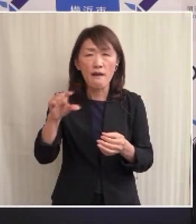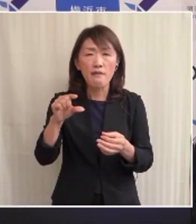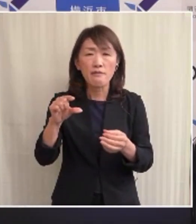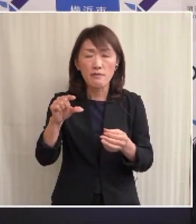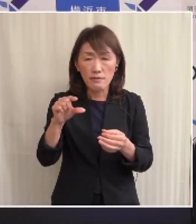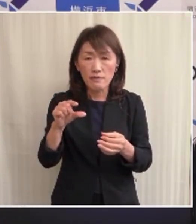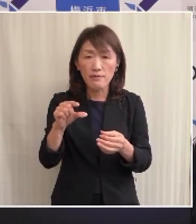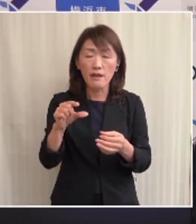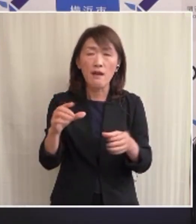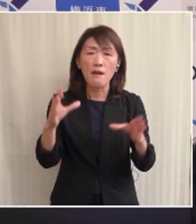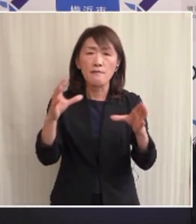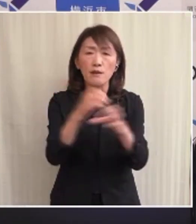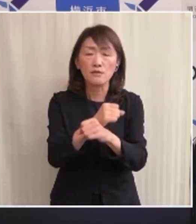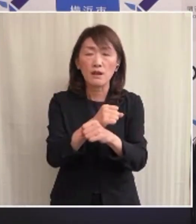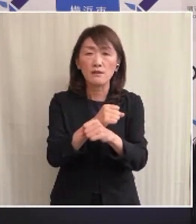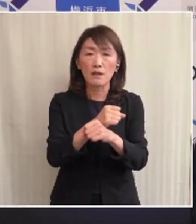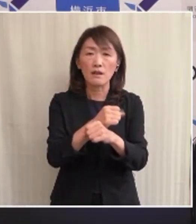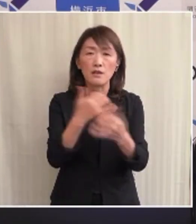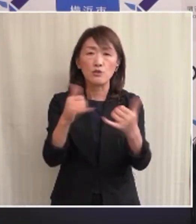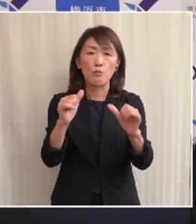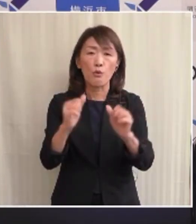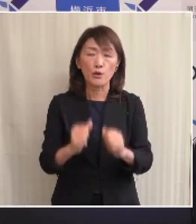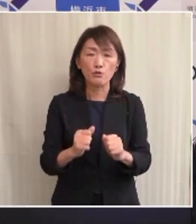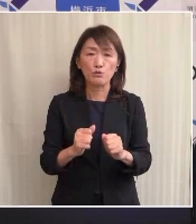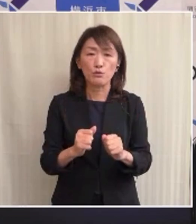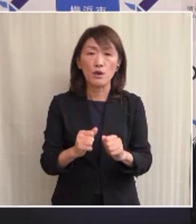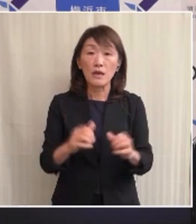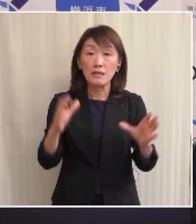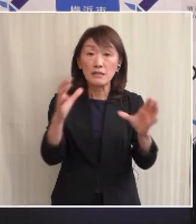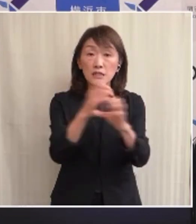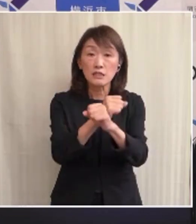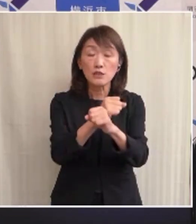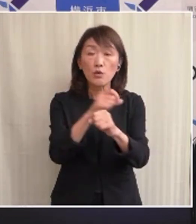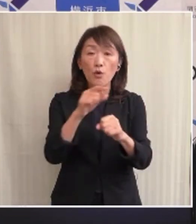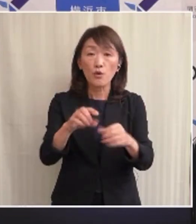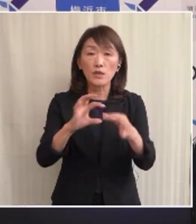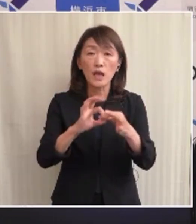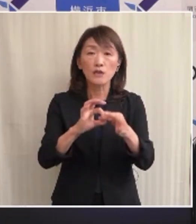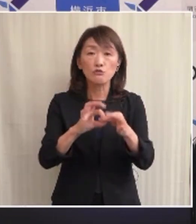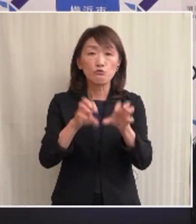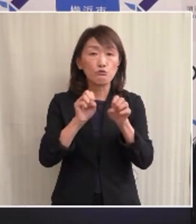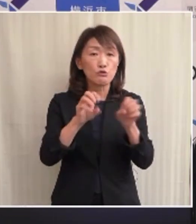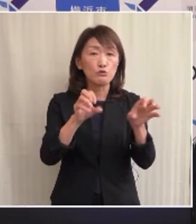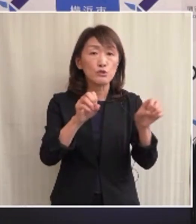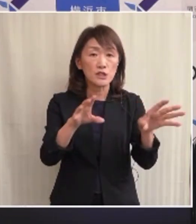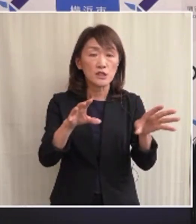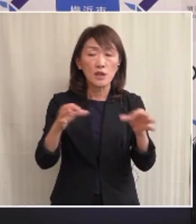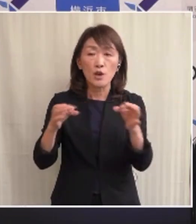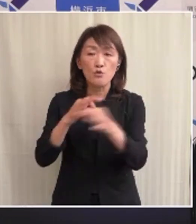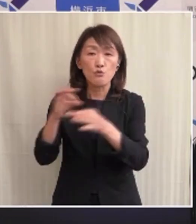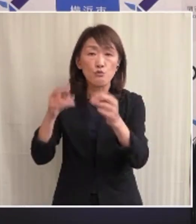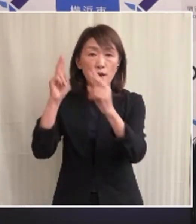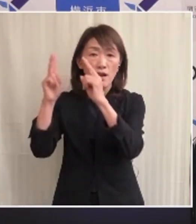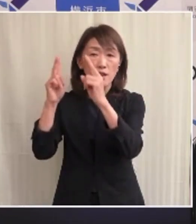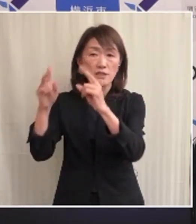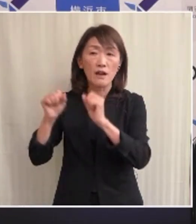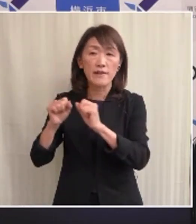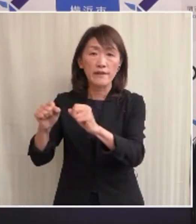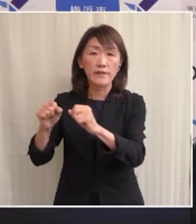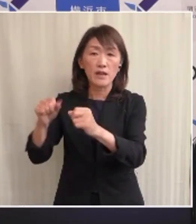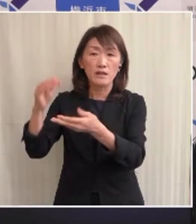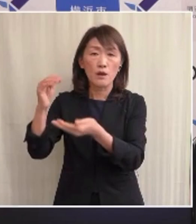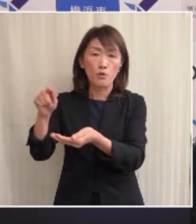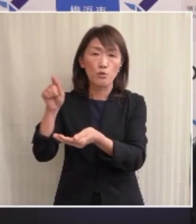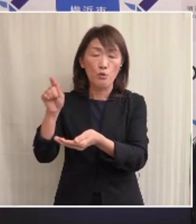ると聞いております。失効に関するその周知の仕方が、その運営会社がやっていたことに関してその